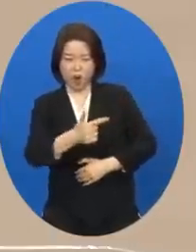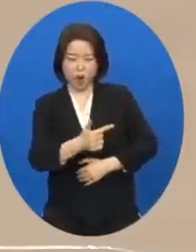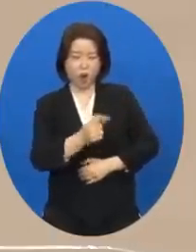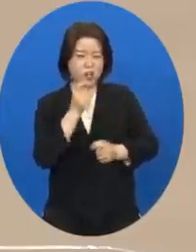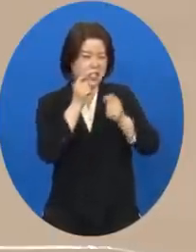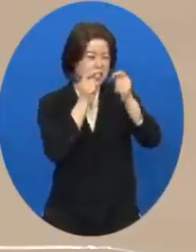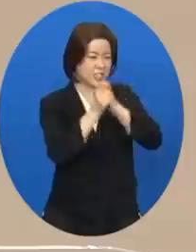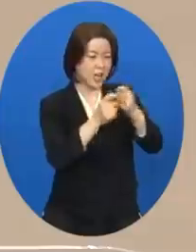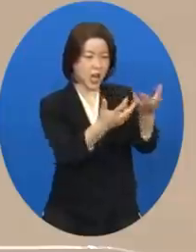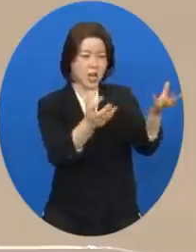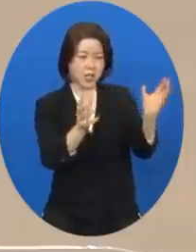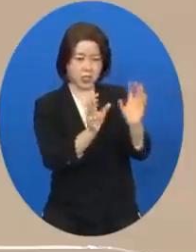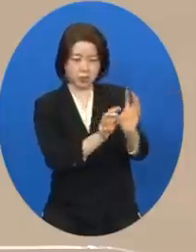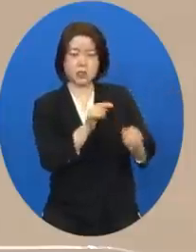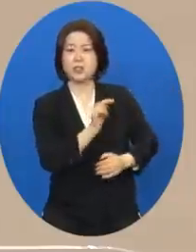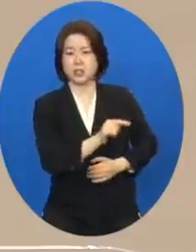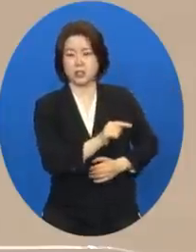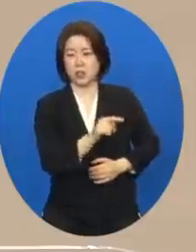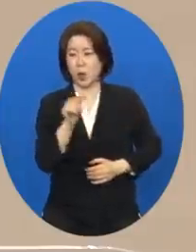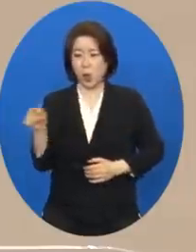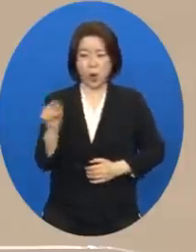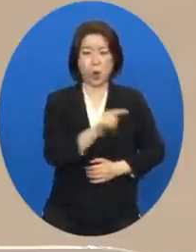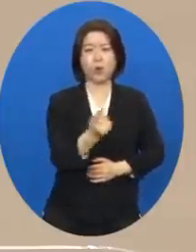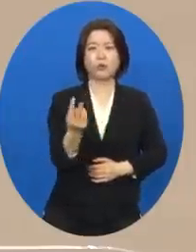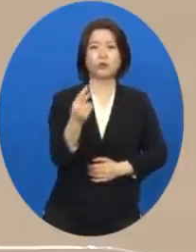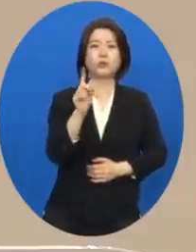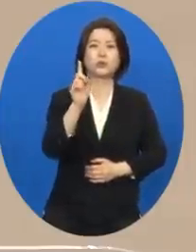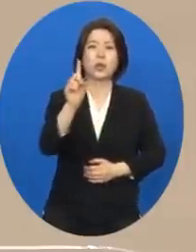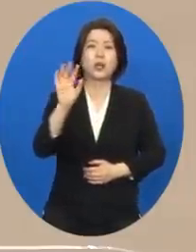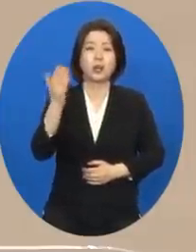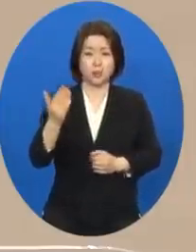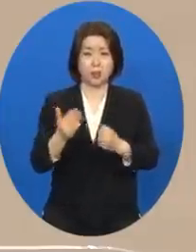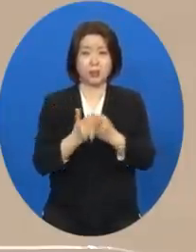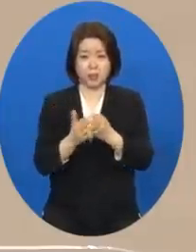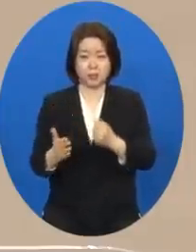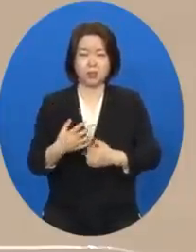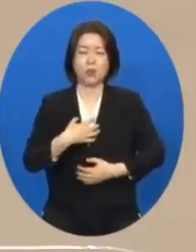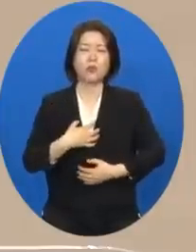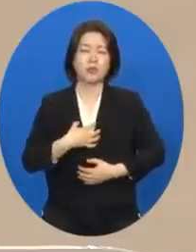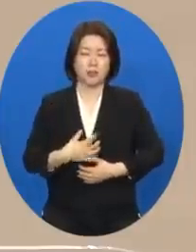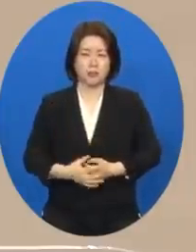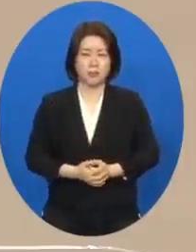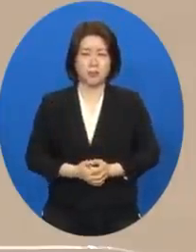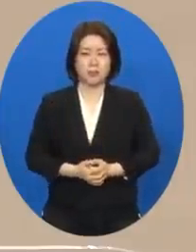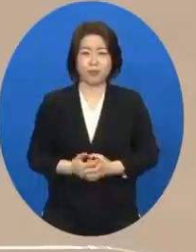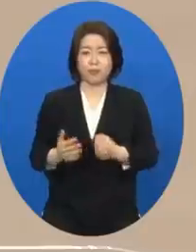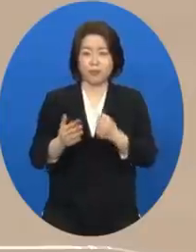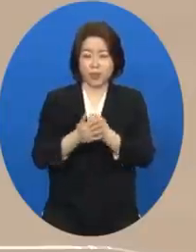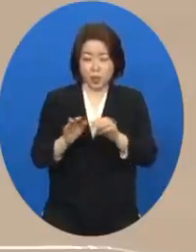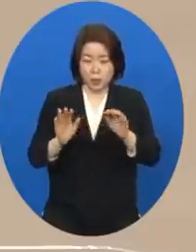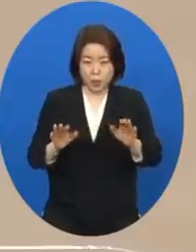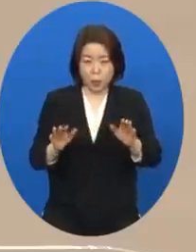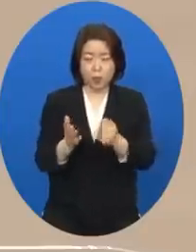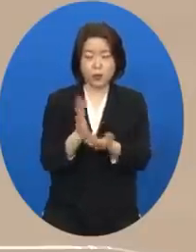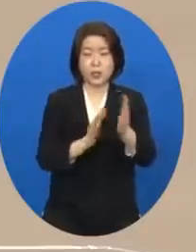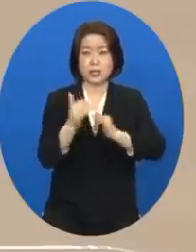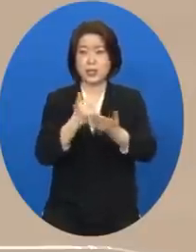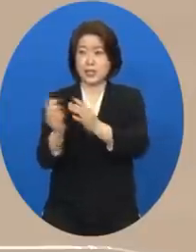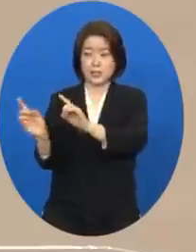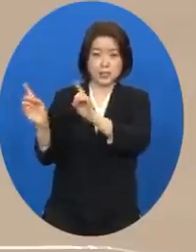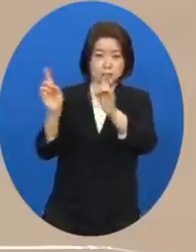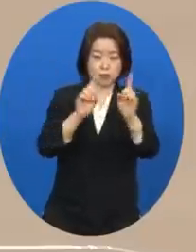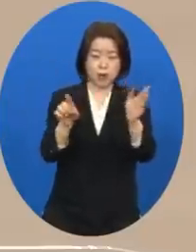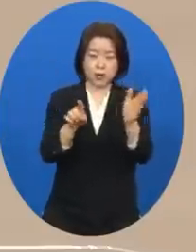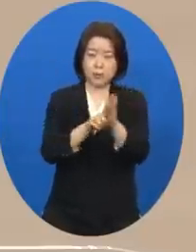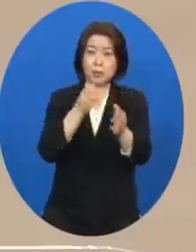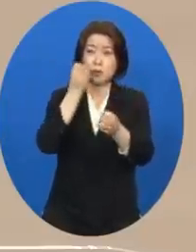이다 그렇게 되든지 둘 중에 안합니다 그러니까 오늘 우리가 예수님의 부활 하셨다고 이렇게 믿고